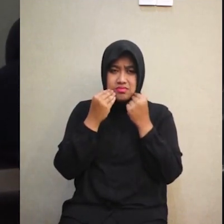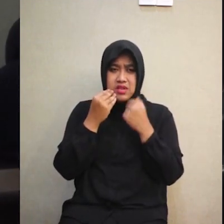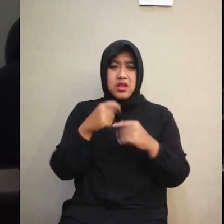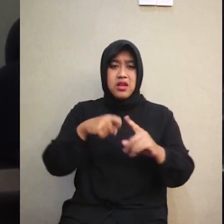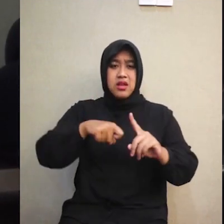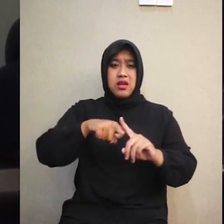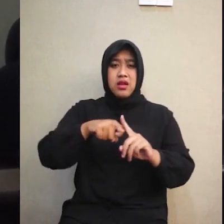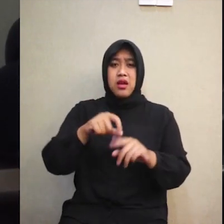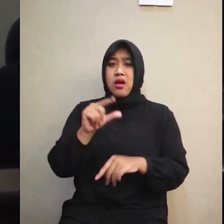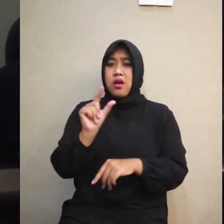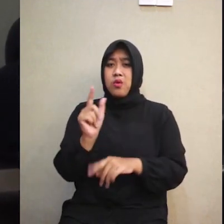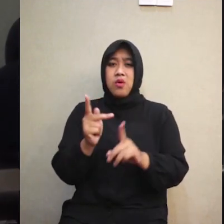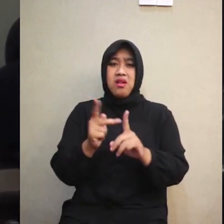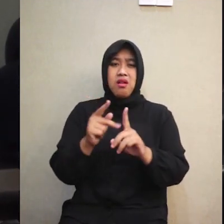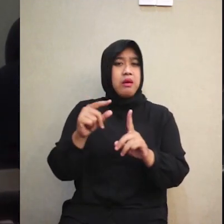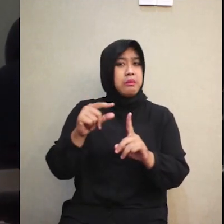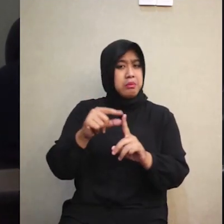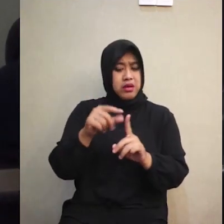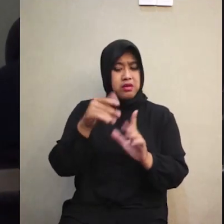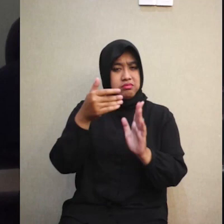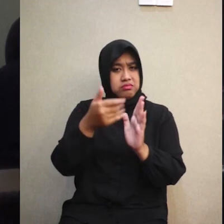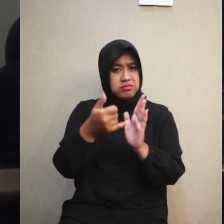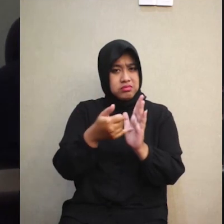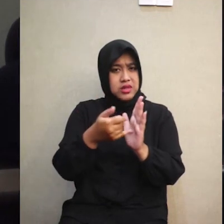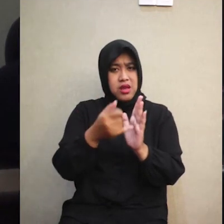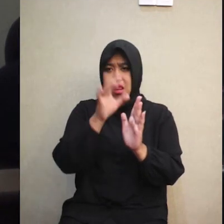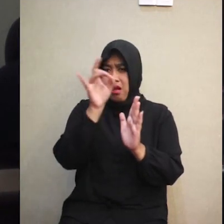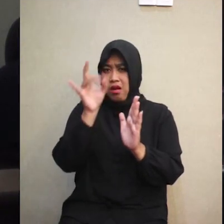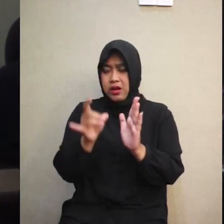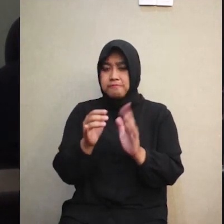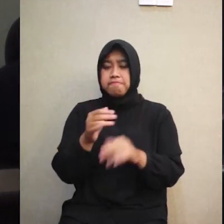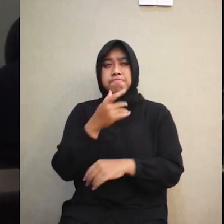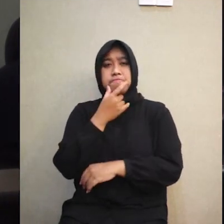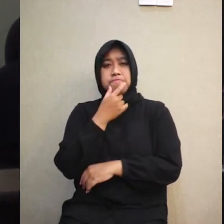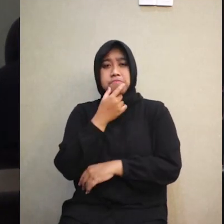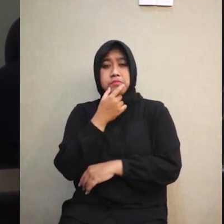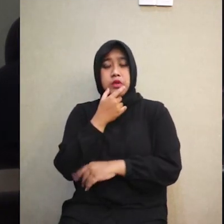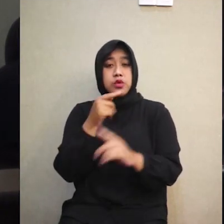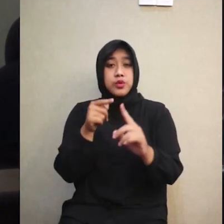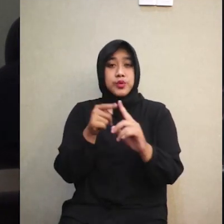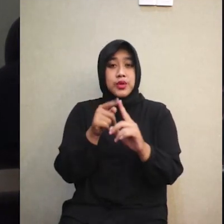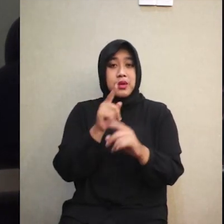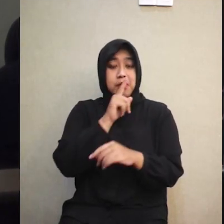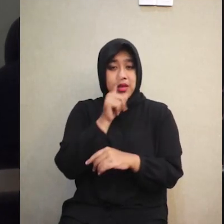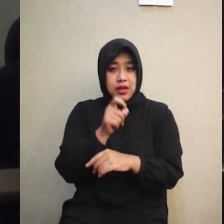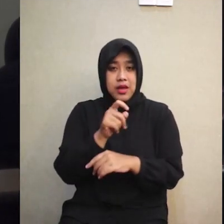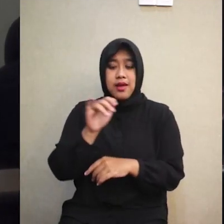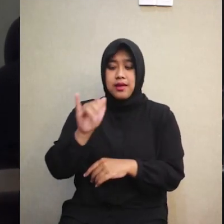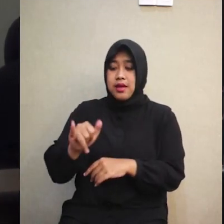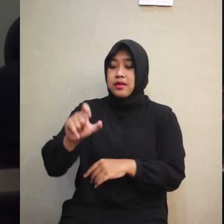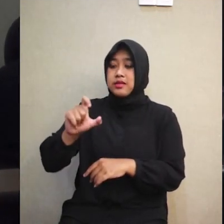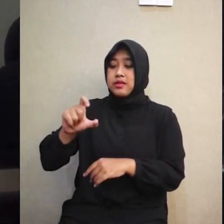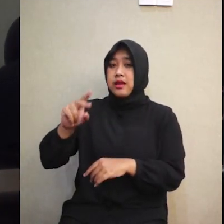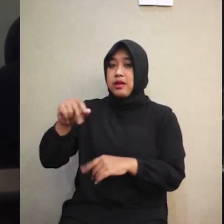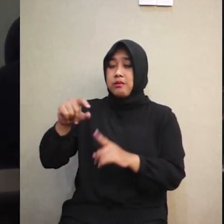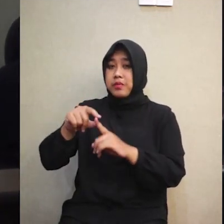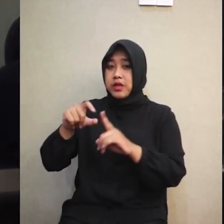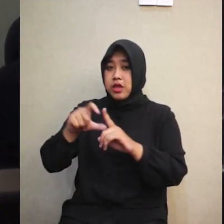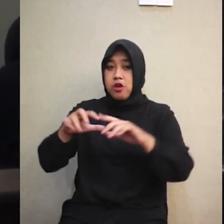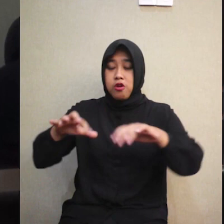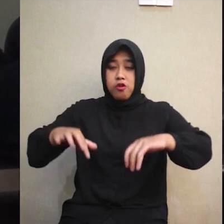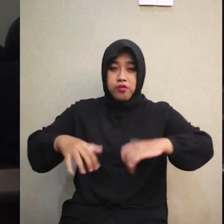KUHP dan lain-lain tapi ke pertanyaan itu sebenarnya ya crvd atau Konvensi